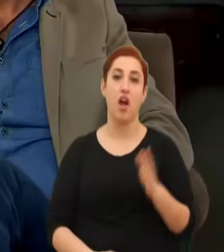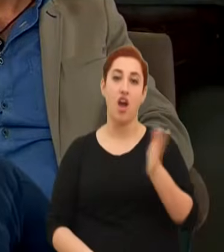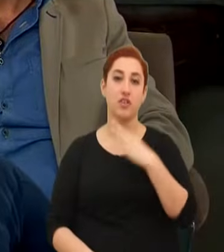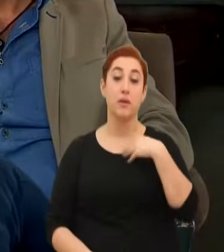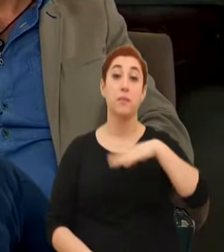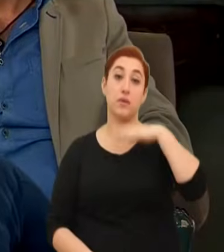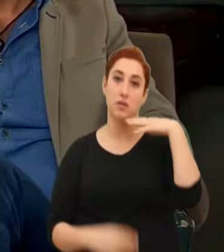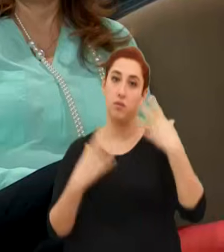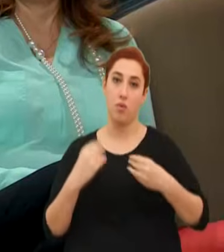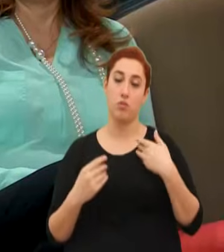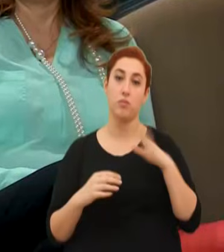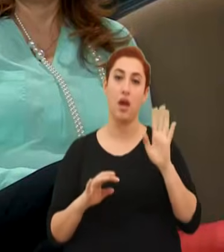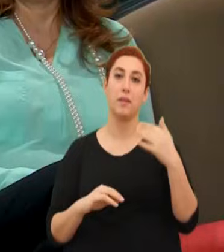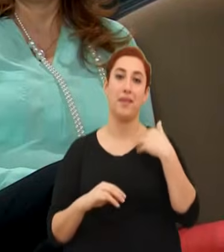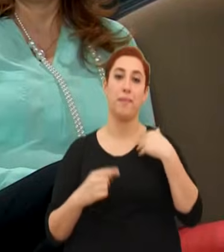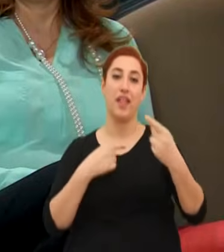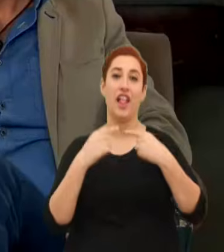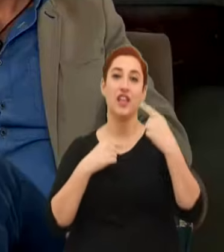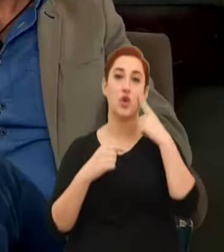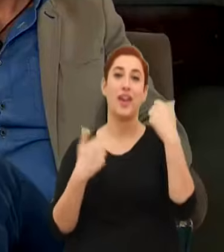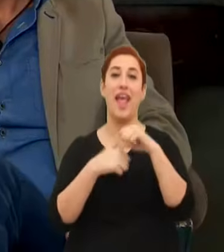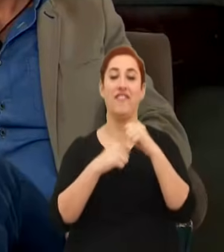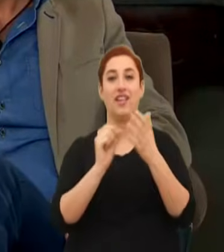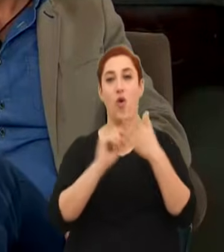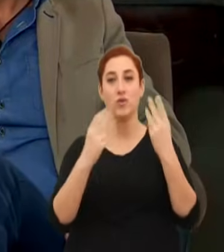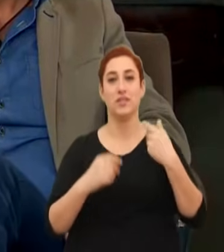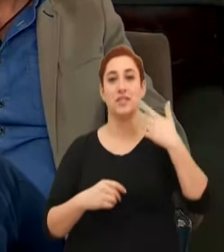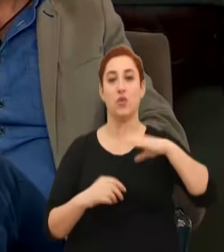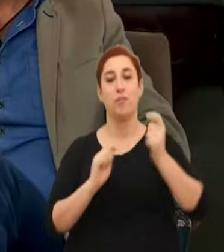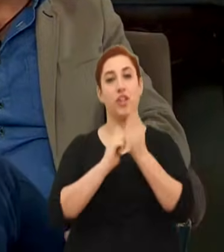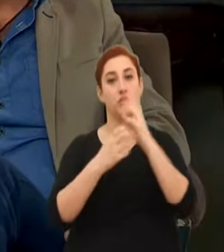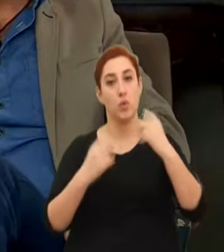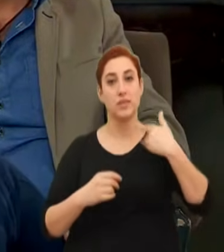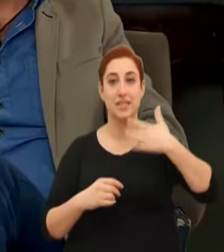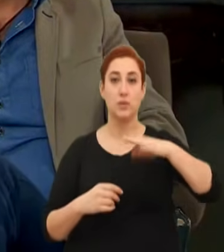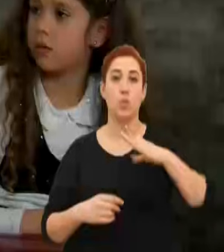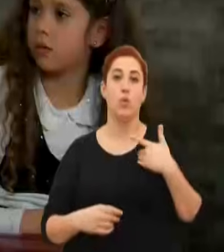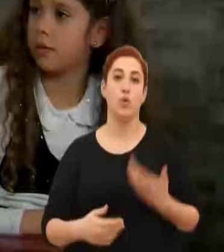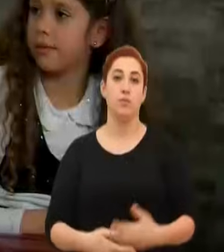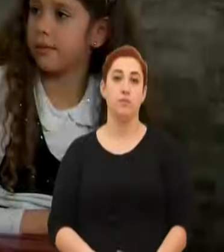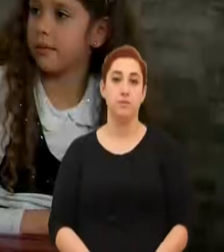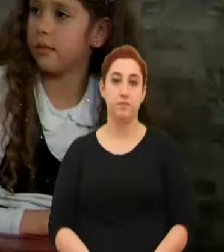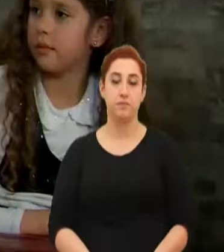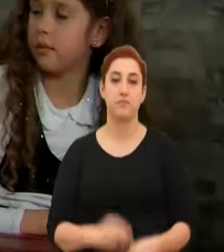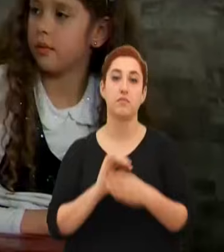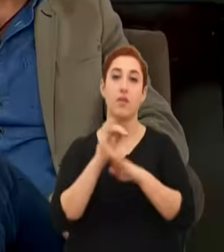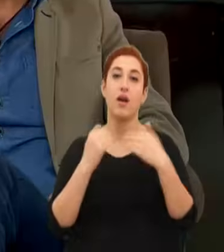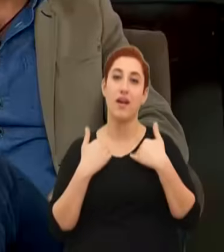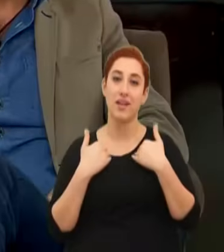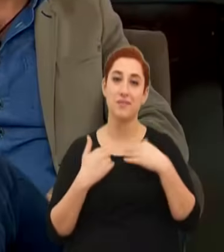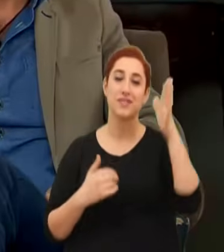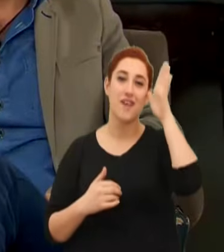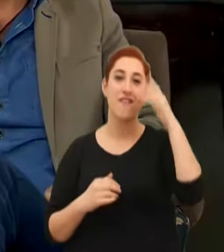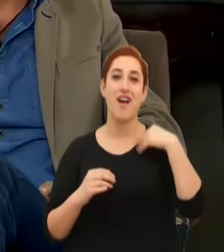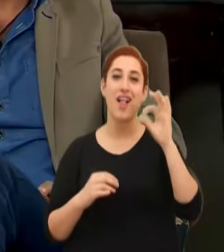Ayrıca canıma tak etti canım. Artık benim de ilişki durumuma evlilik yazılsın istiyorum. Değişiklik olsun istiyorum yani. Hayatım,